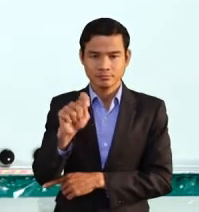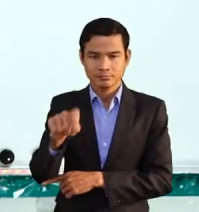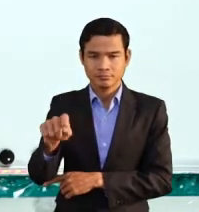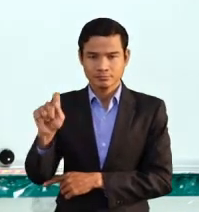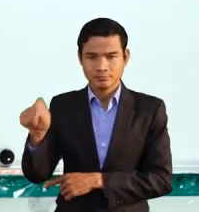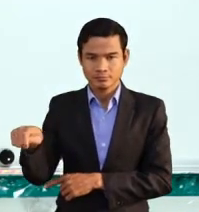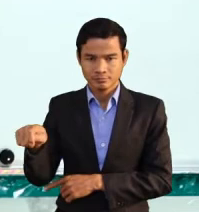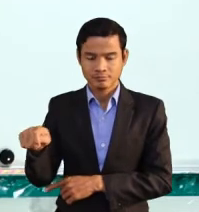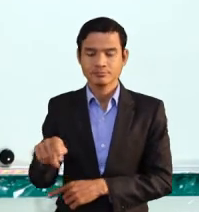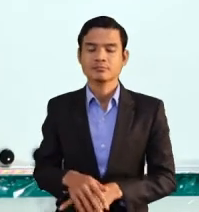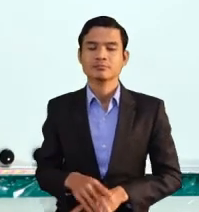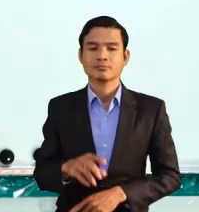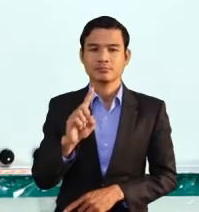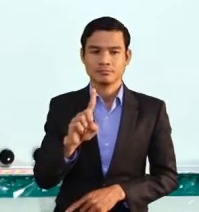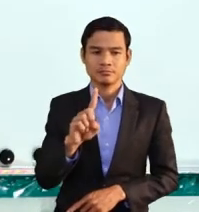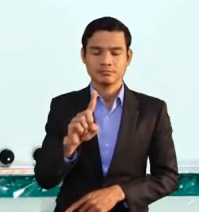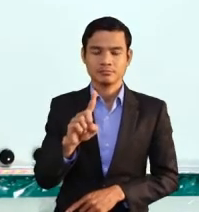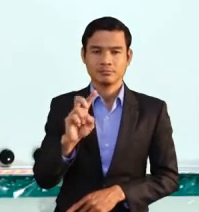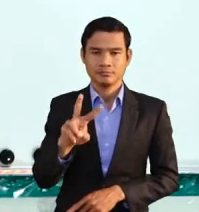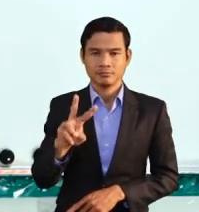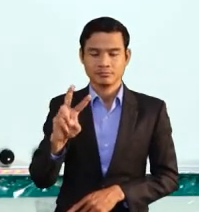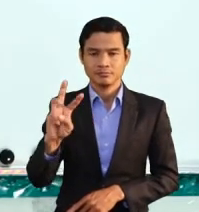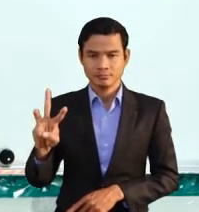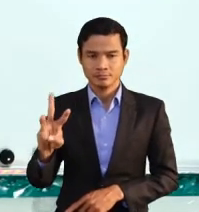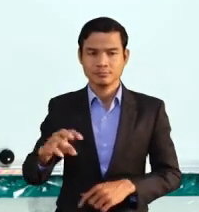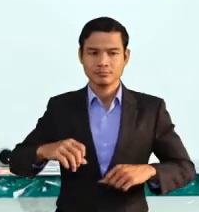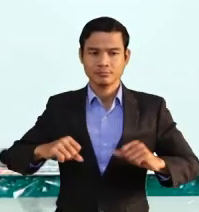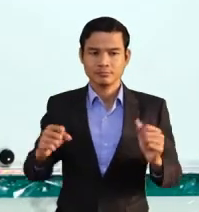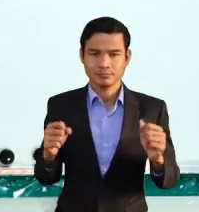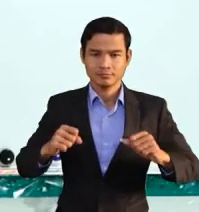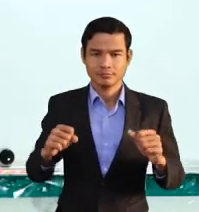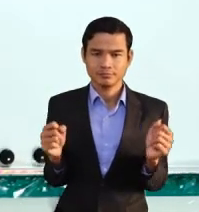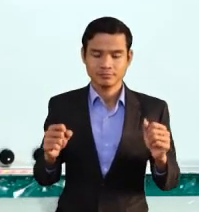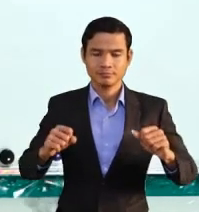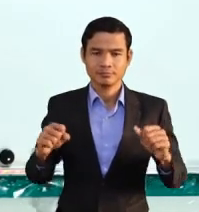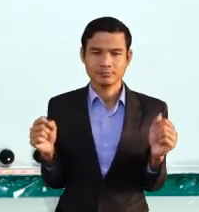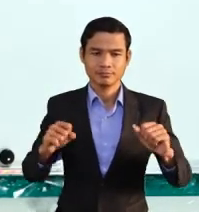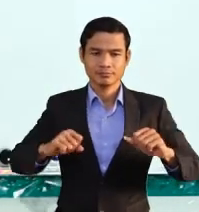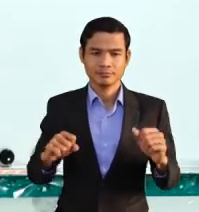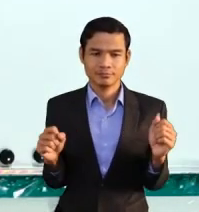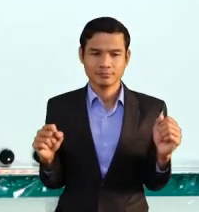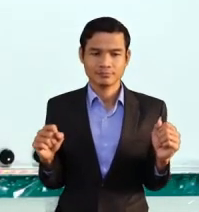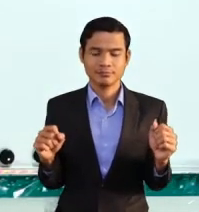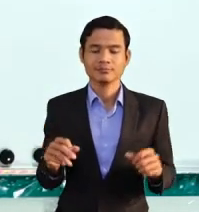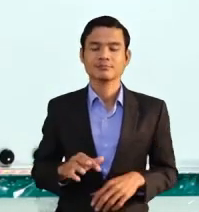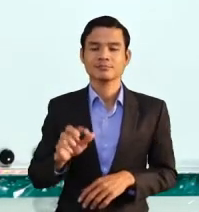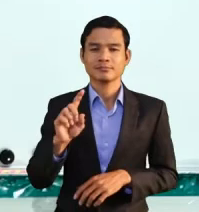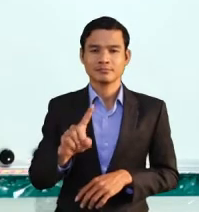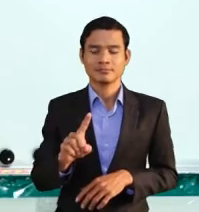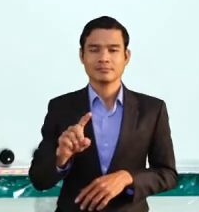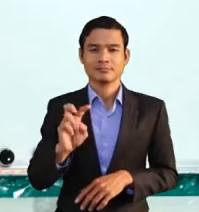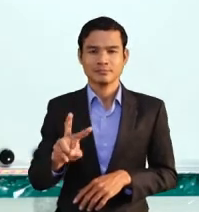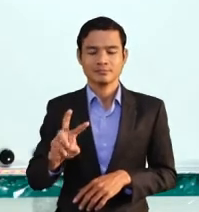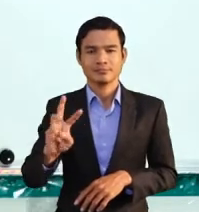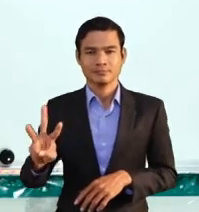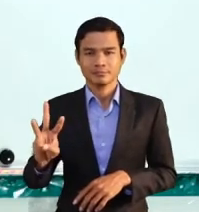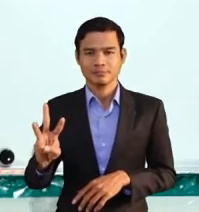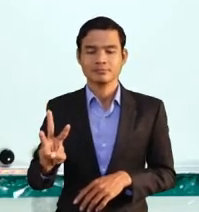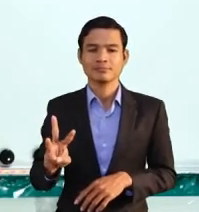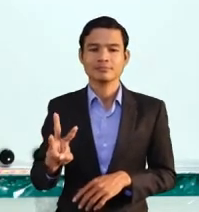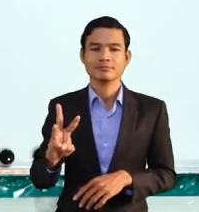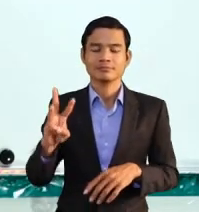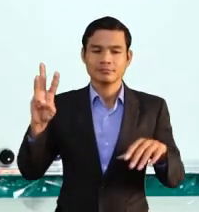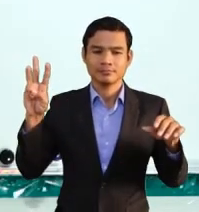chắc chắc chặt môi pi bầy tật te tật te tật te môi pi